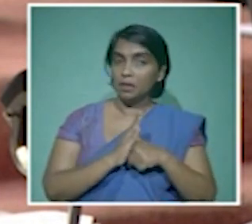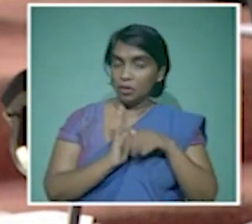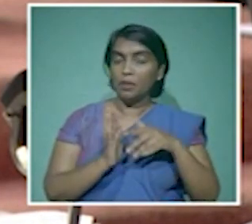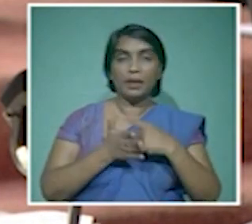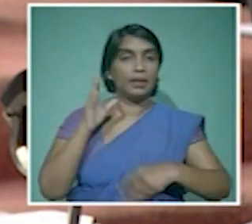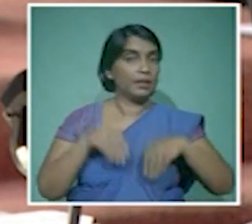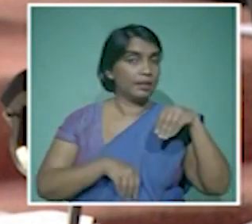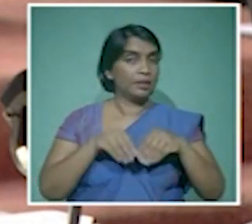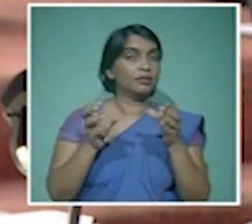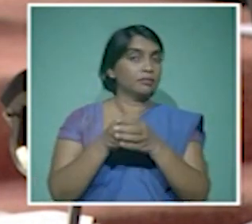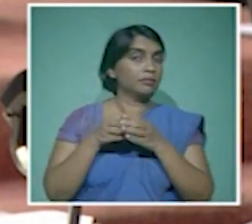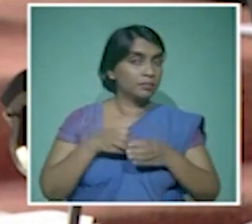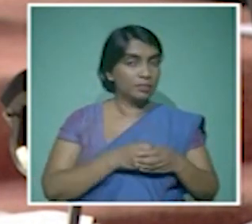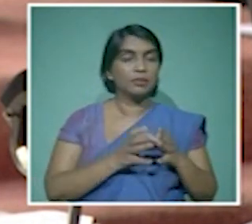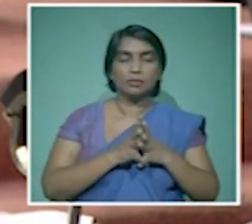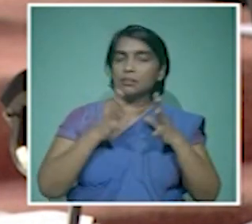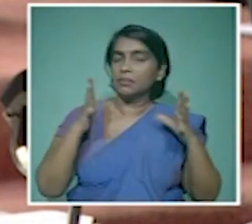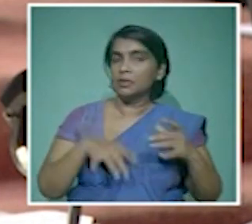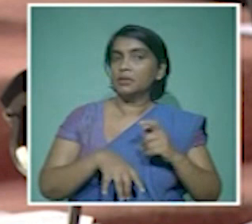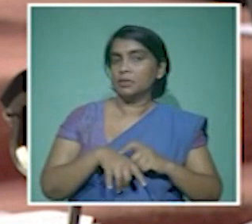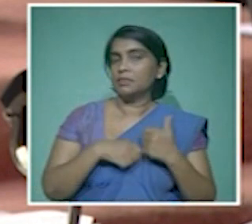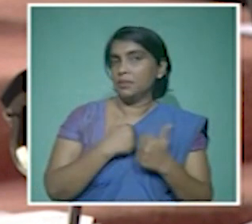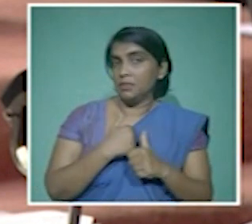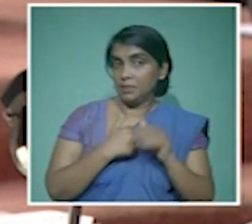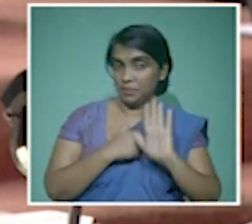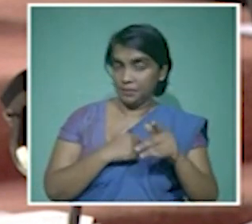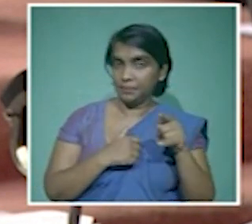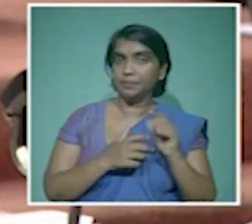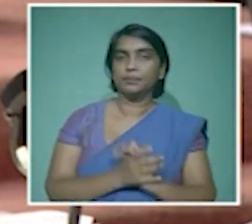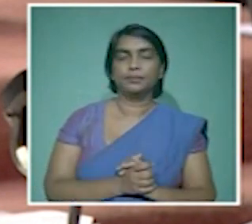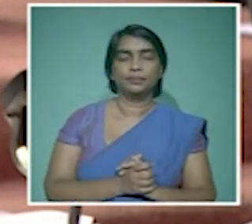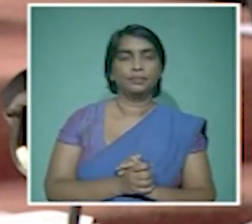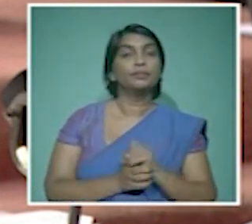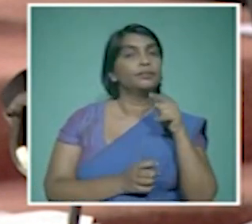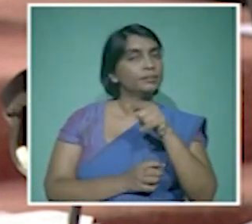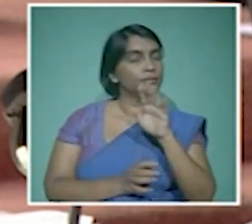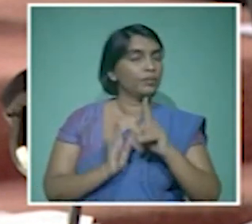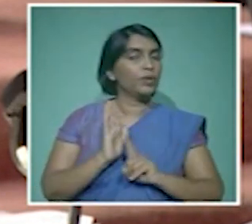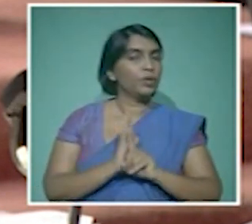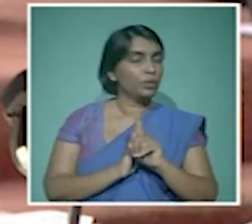கட்சிகள் தான் அதை வகுக்கின்றார்கள். வகுக்கின்ற போது அவர்கள் வடகிழக்கினுடைய